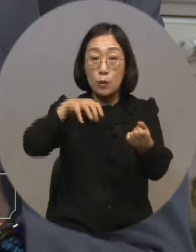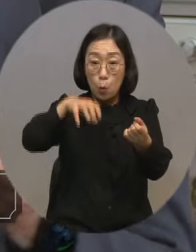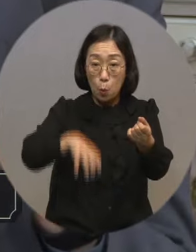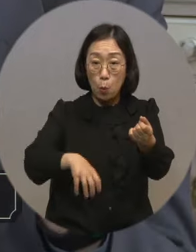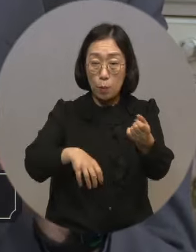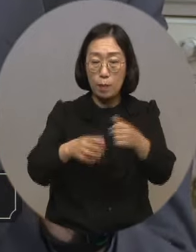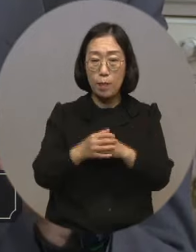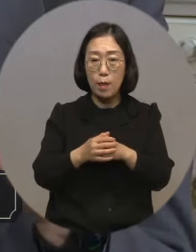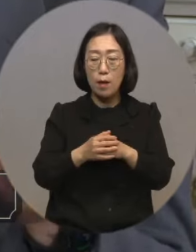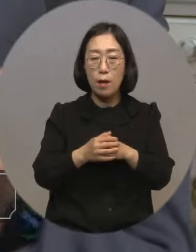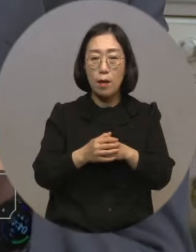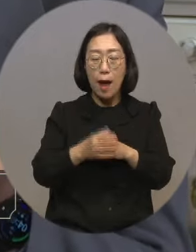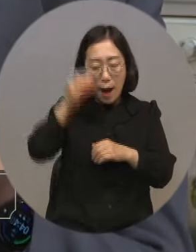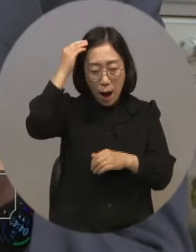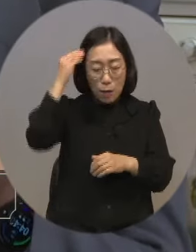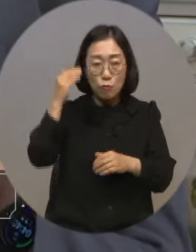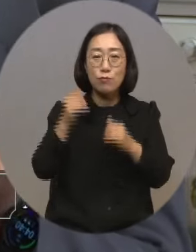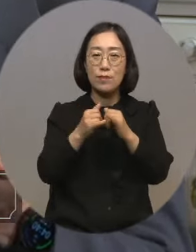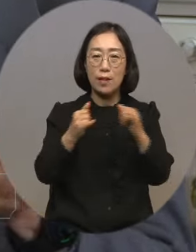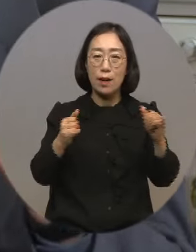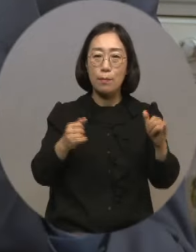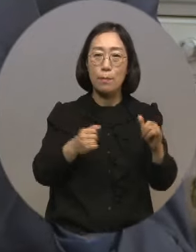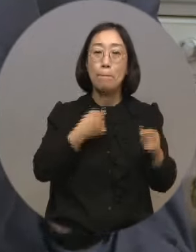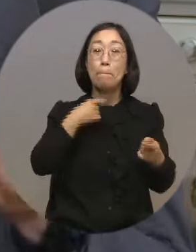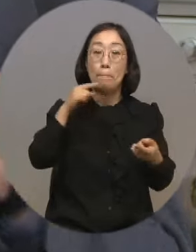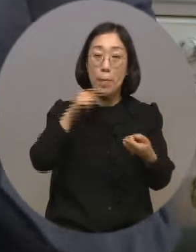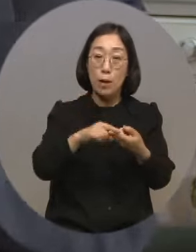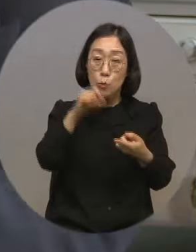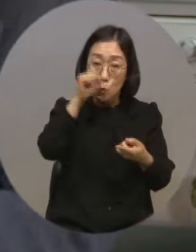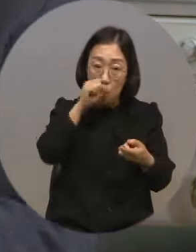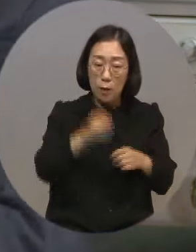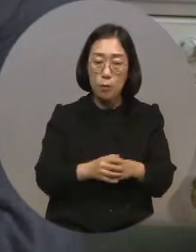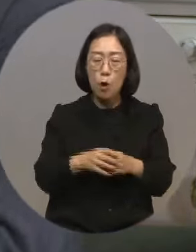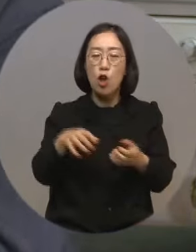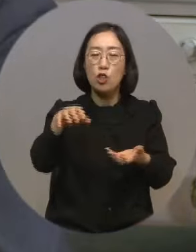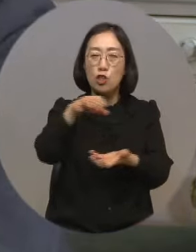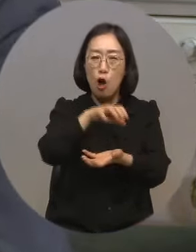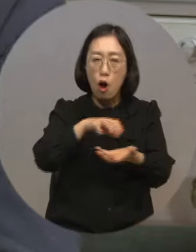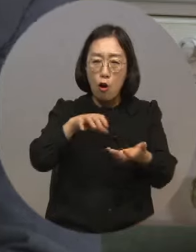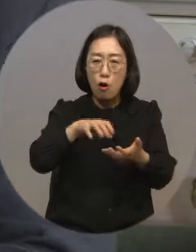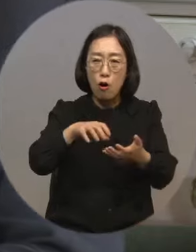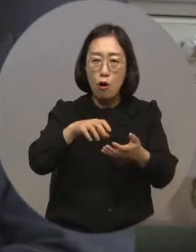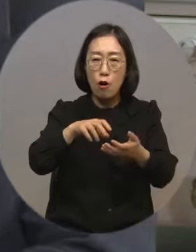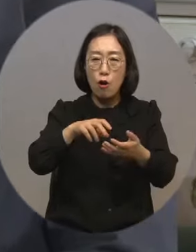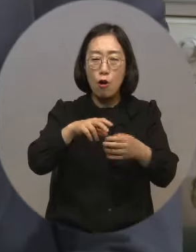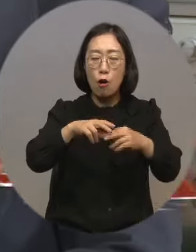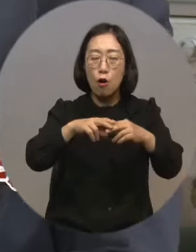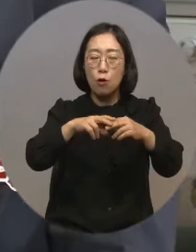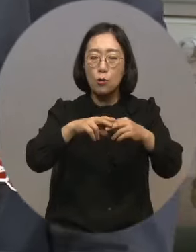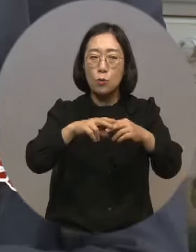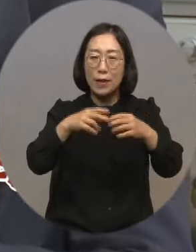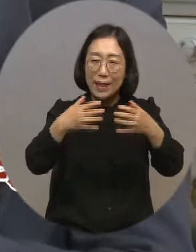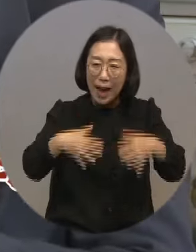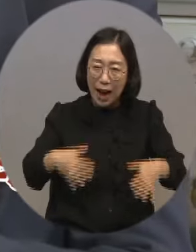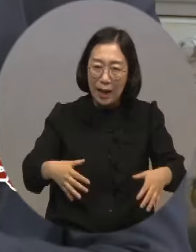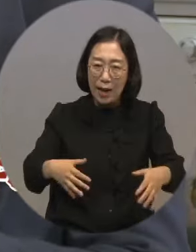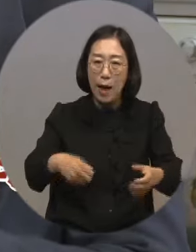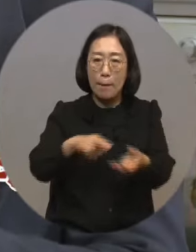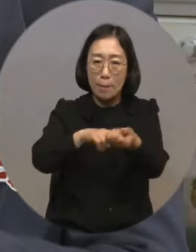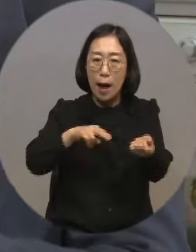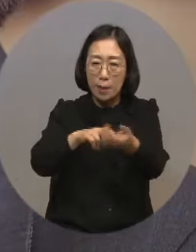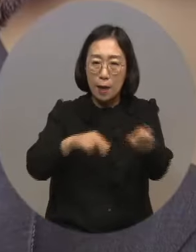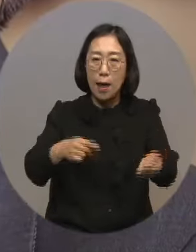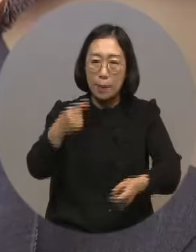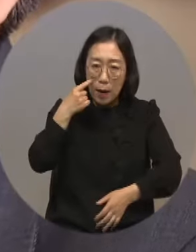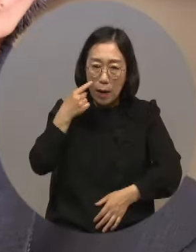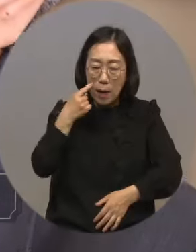때문에 이쪽 사람들이 좋아하는 취향대로 뭔가를 여튼 희석하든 더 술을 낮추던 해서 많이 파는 게 장땡이라고